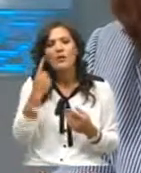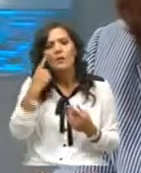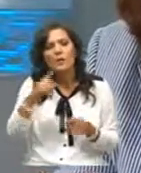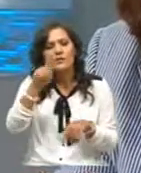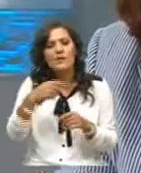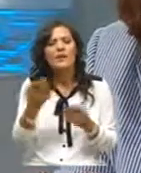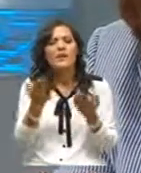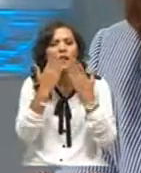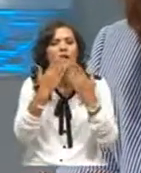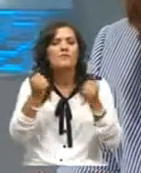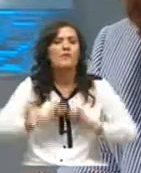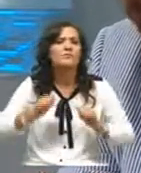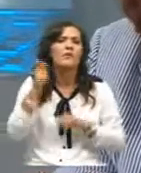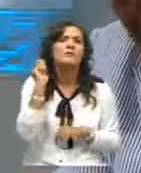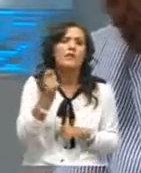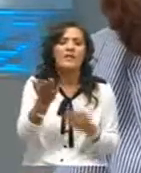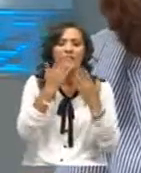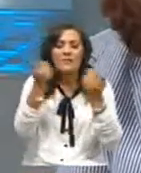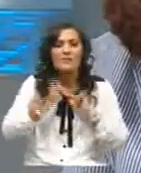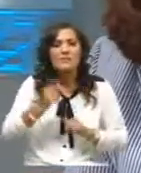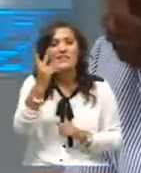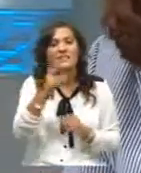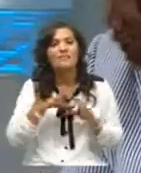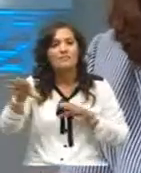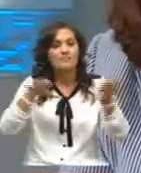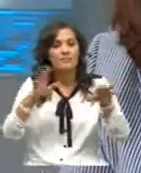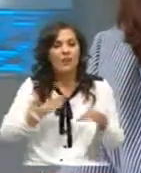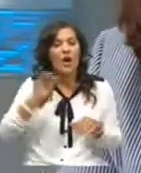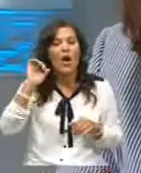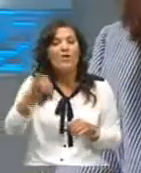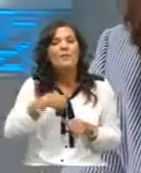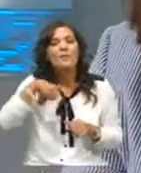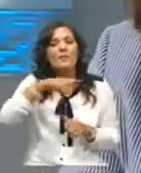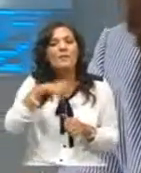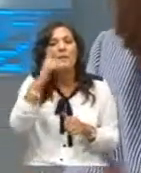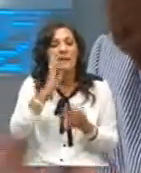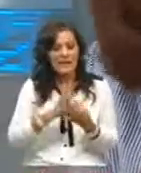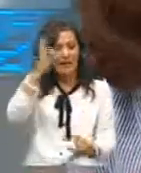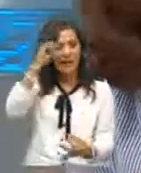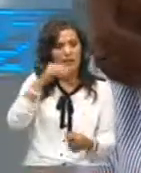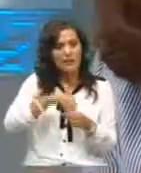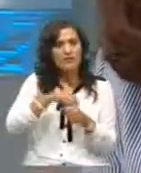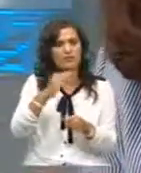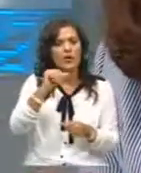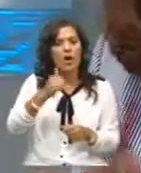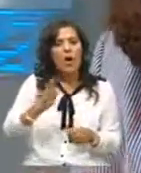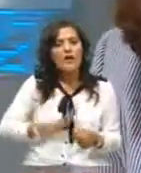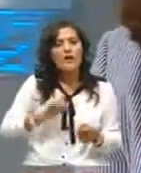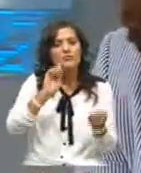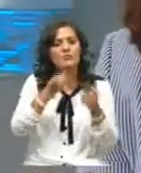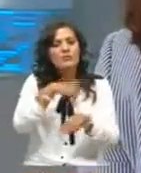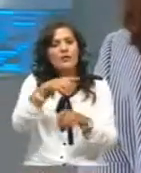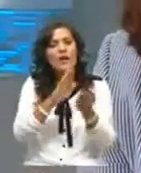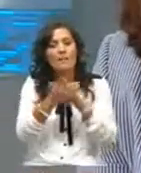ders çalışmak zor ders çalışman iki önemli boyutu var önemli boyutlardan bir tanesi birey bireyin öğrencilik süreci